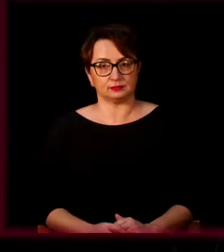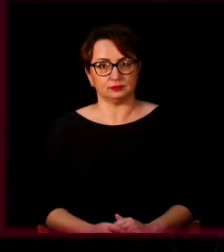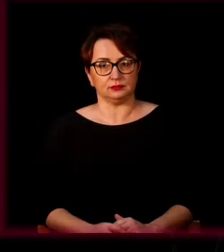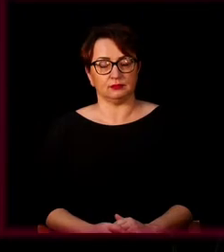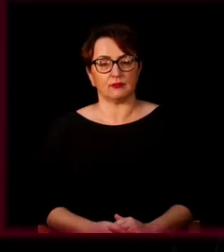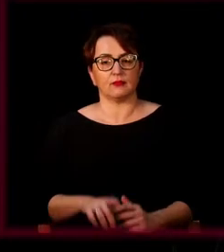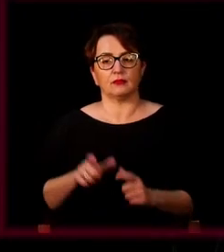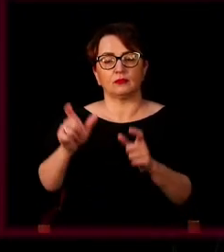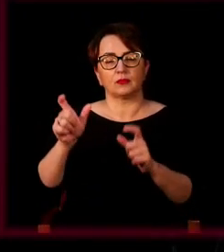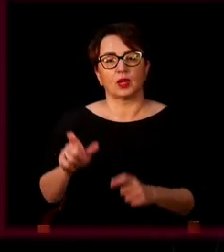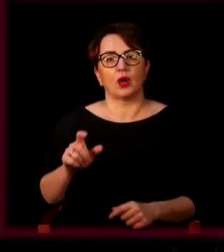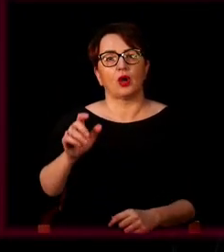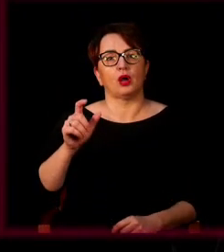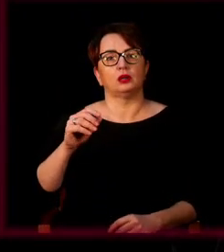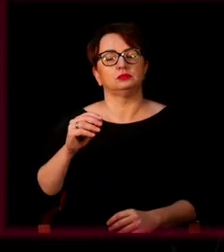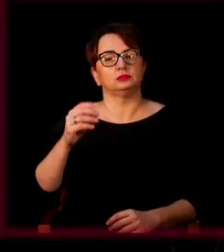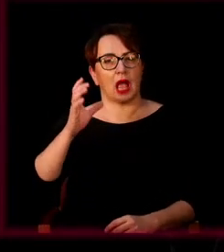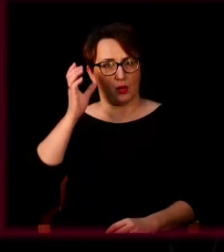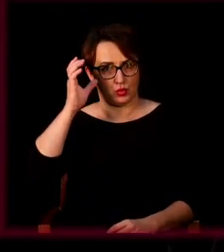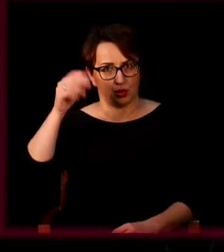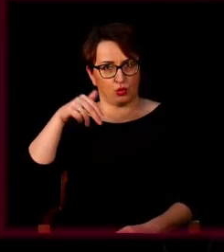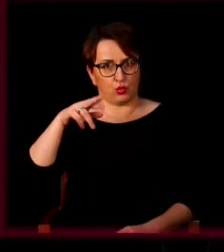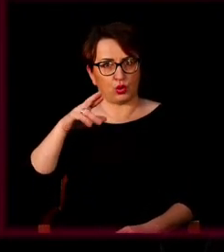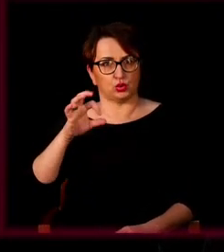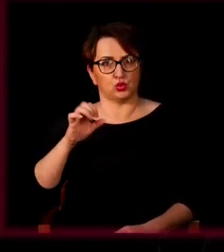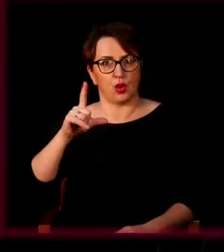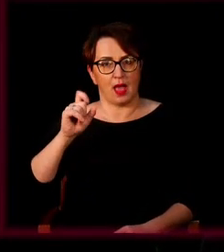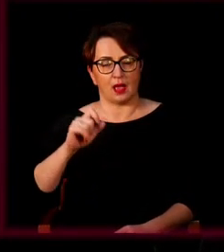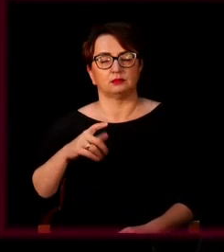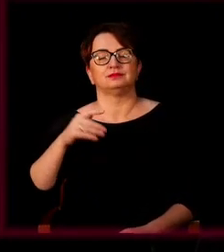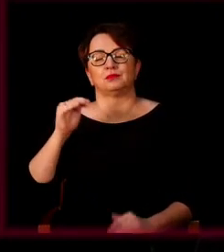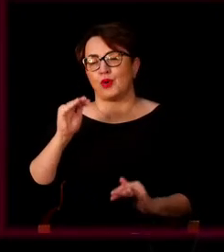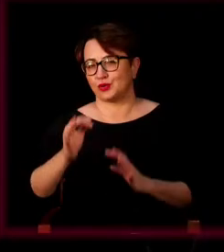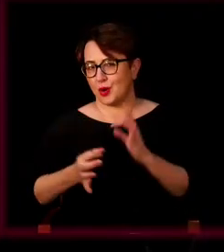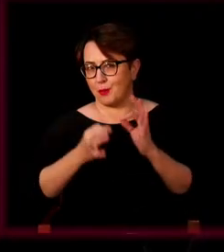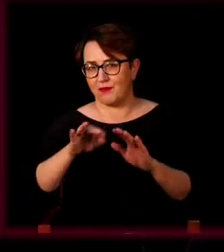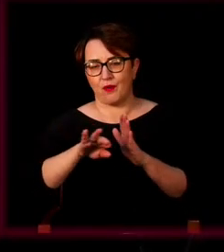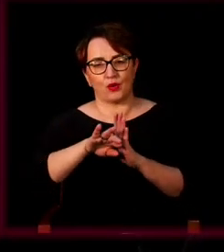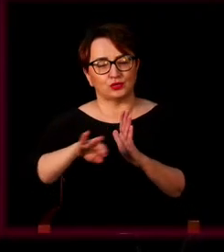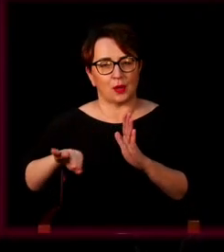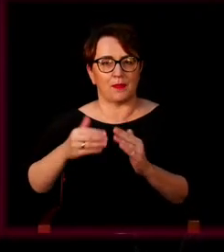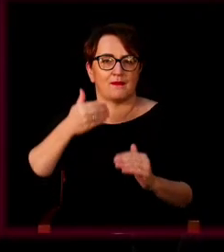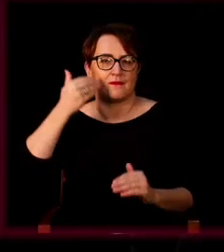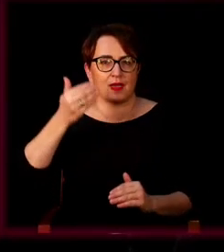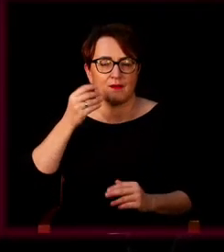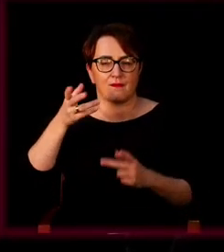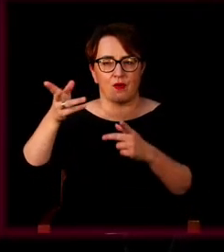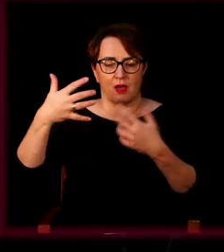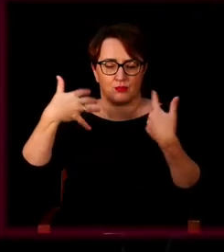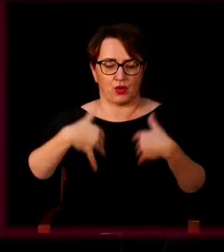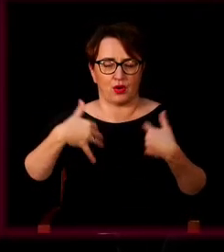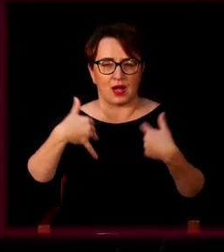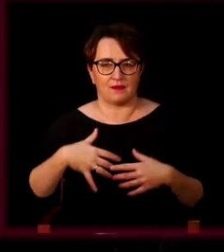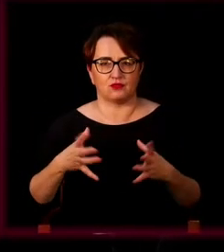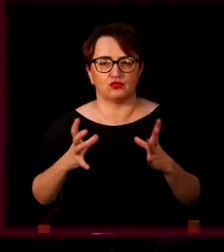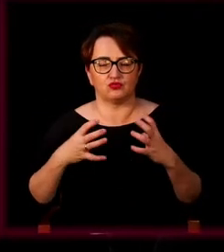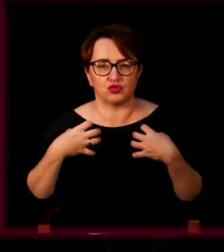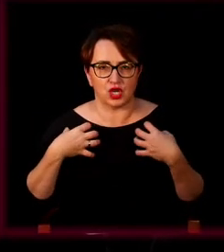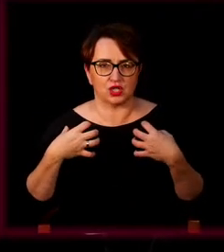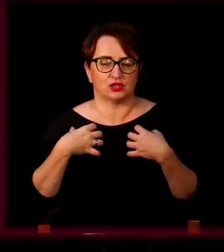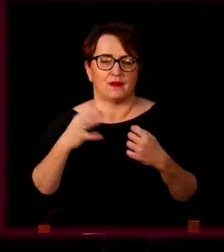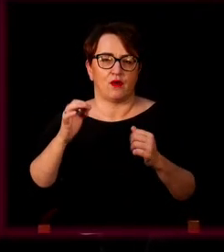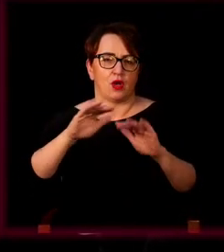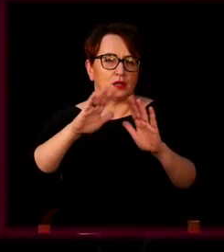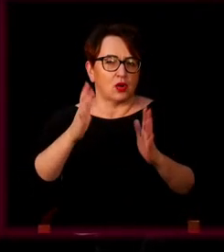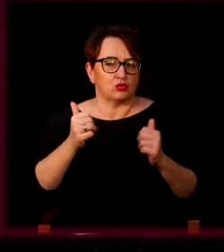O samej Ursuli Le Guin też można by oczywiście osobny wykład, o samej jej sylwetce i biografii i